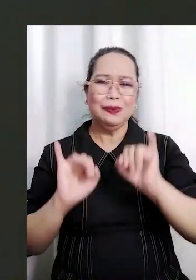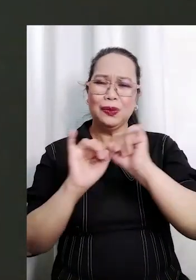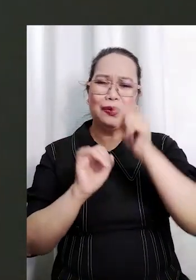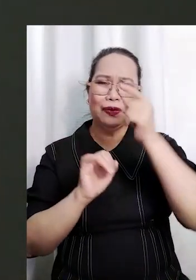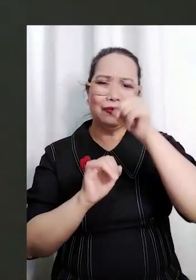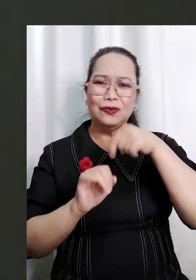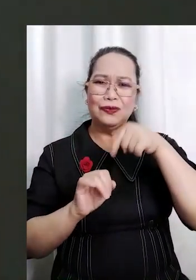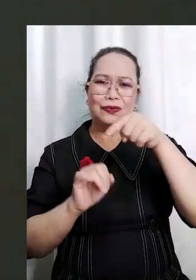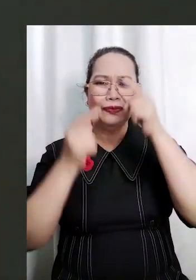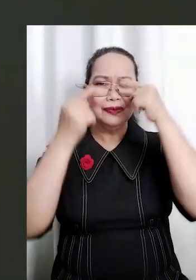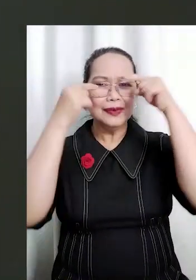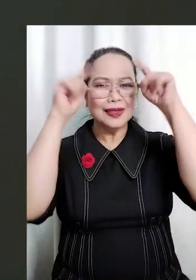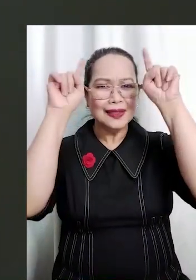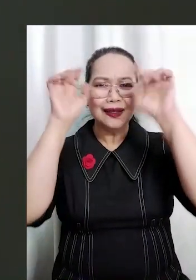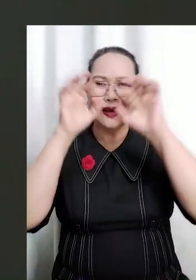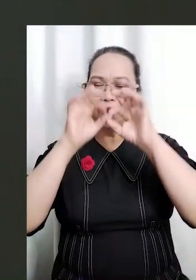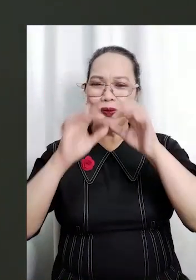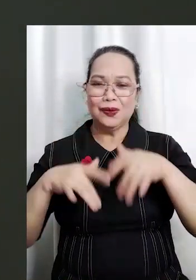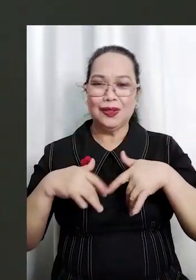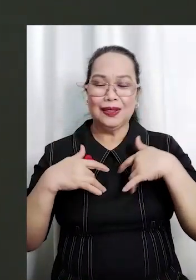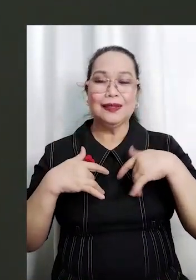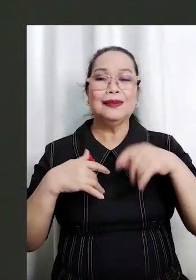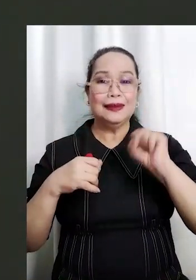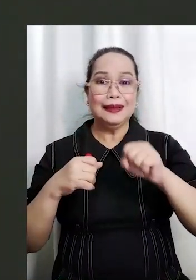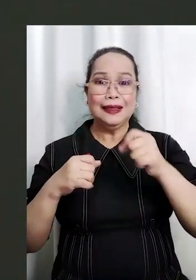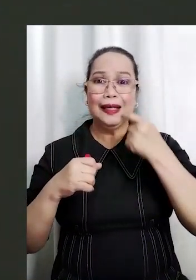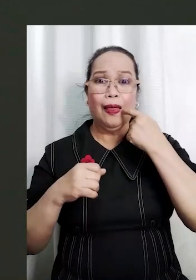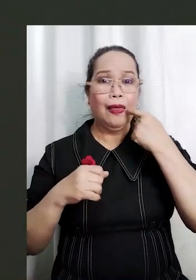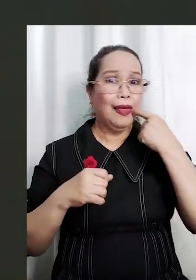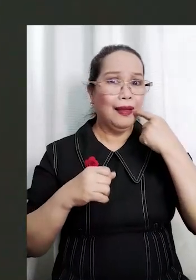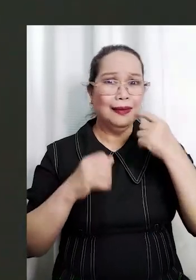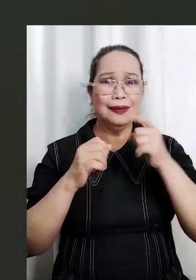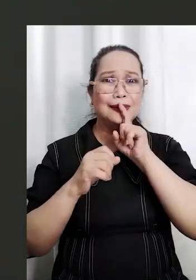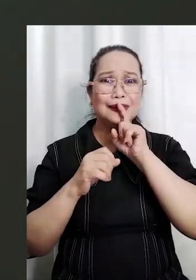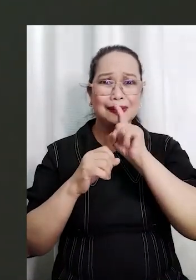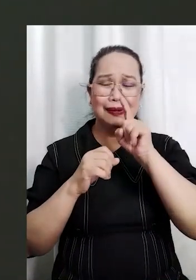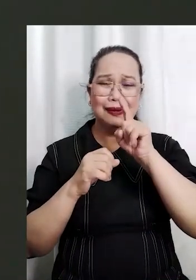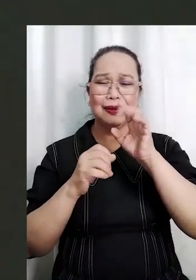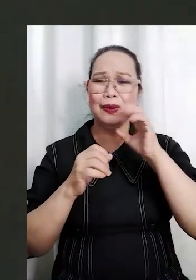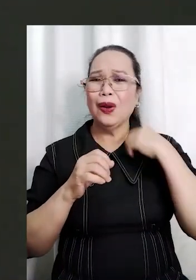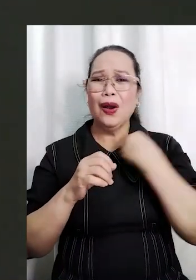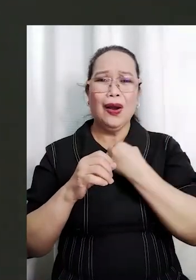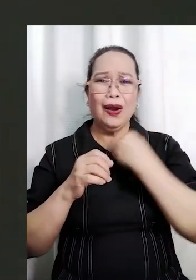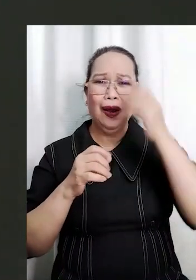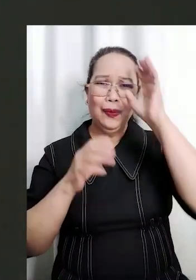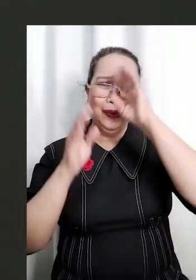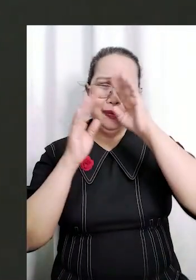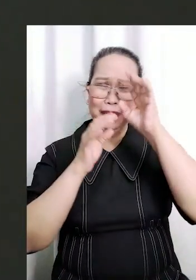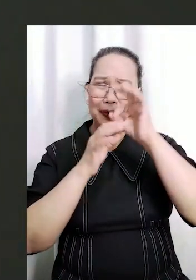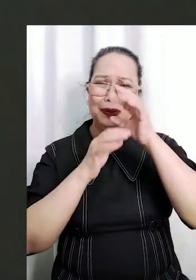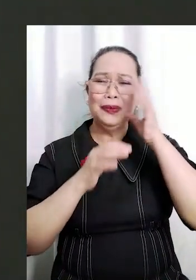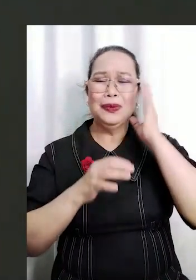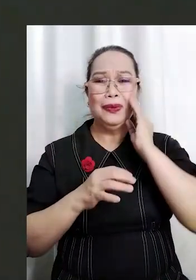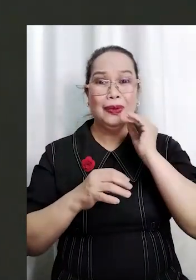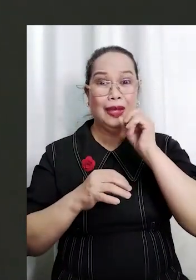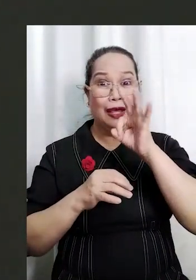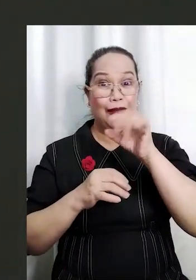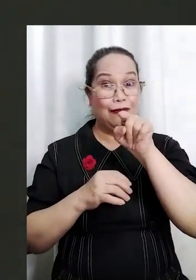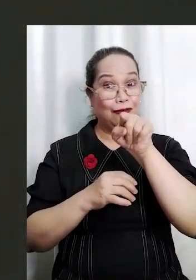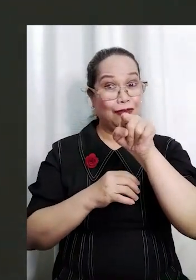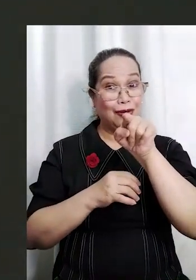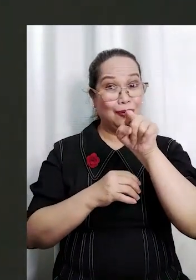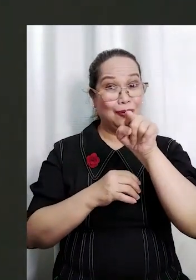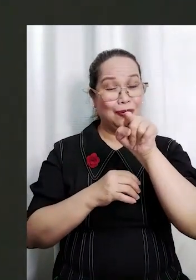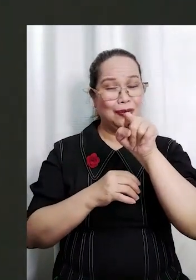tagumpay ng ating buhay. Madali tayong matitinag sa wilderness experience natin kung ay ang identity